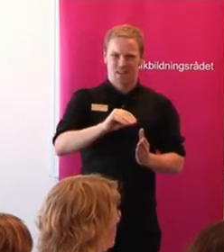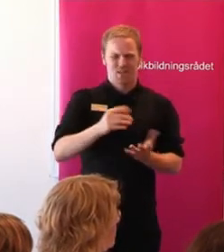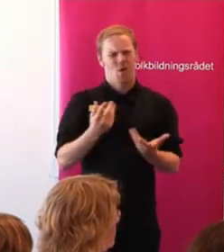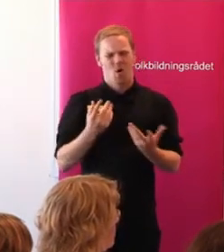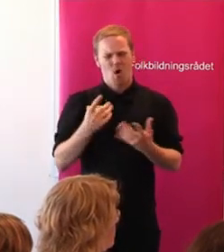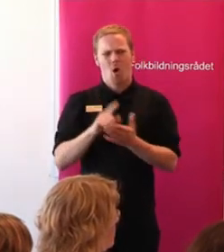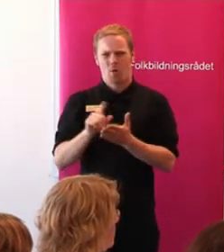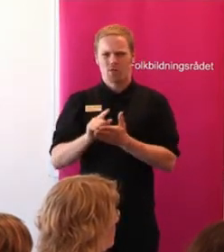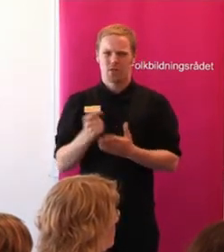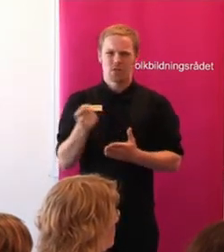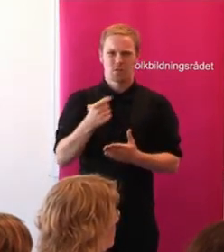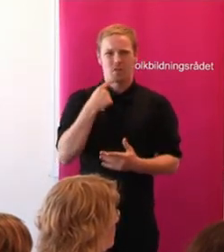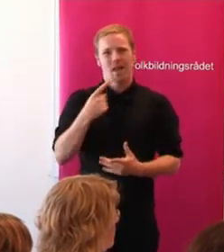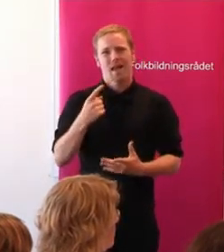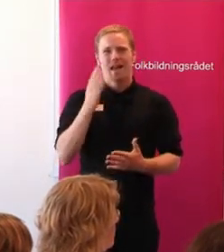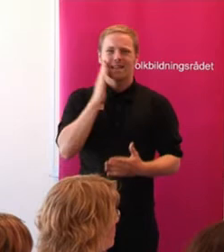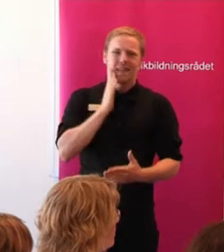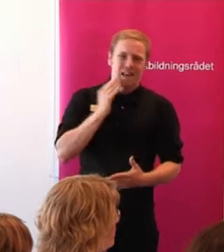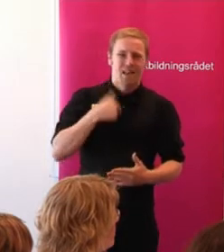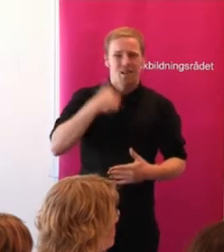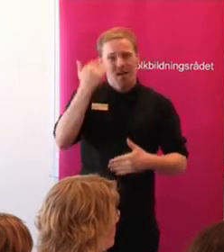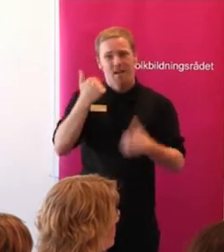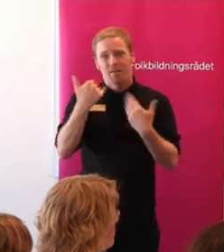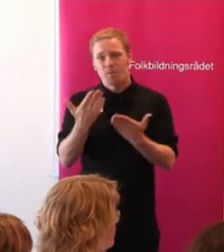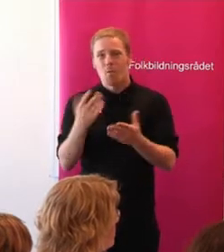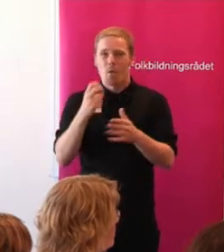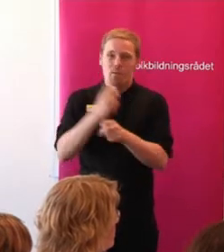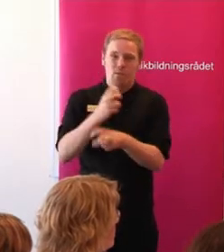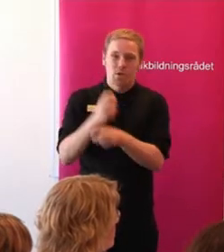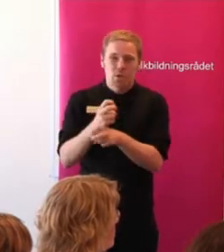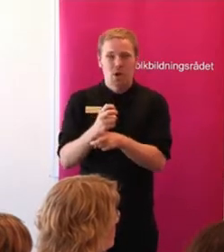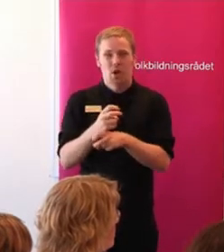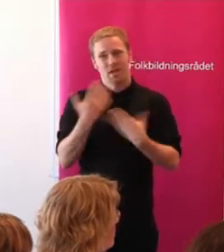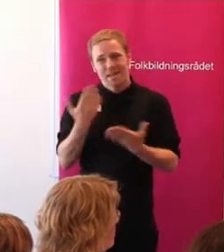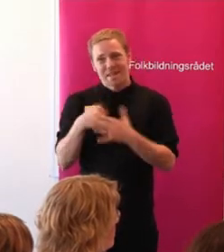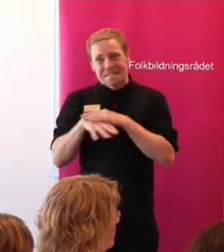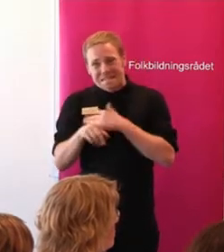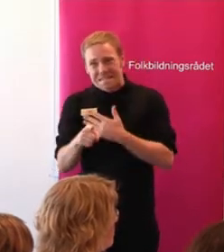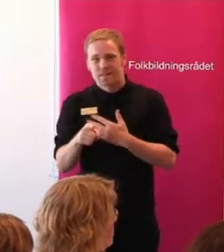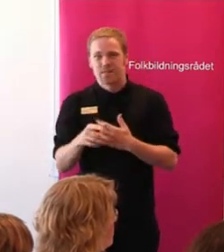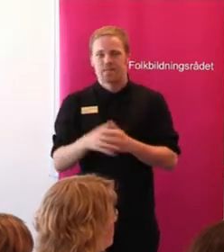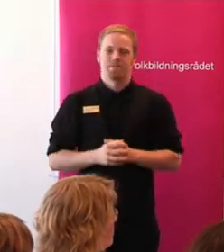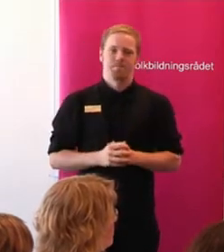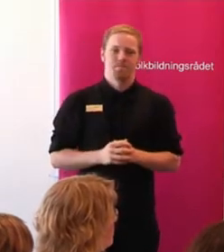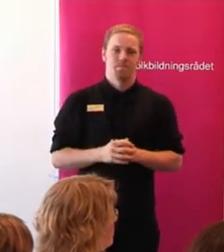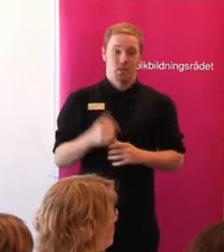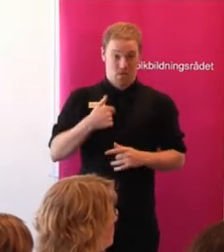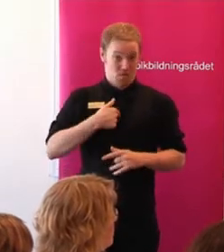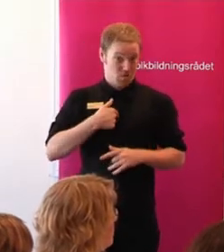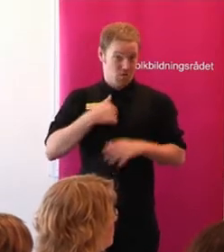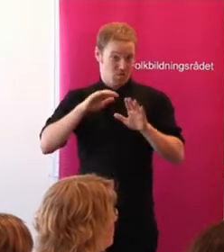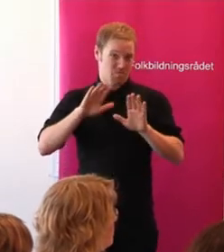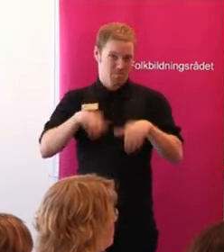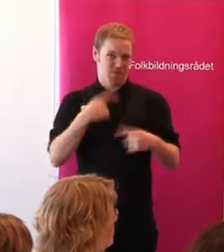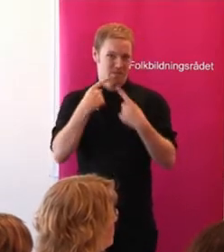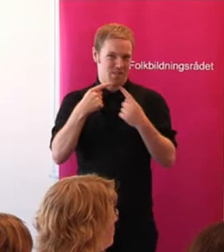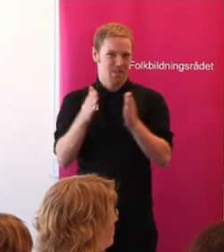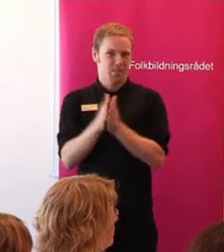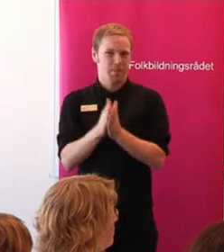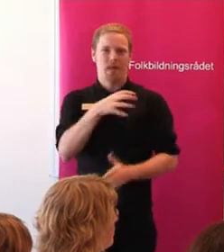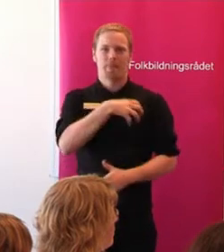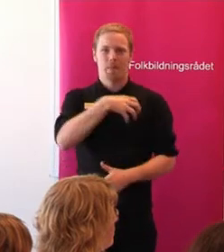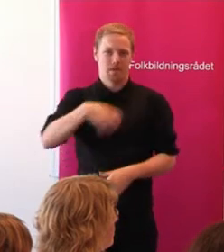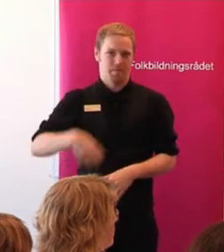med det här så kan vi kanske visa att det går bra. Det var faktiskt den retoriken som jag i alla fall förde med mitt departementsråd och